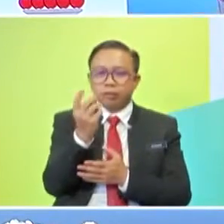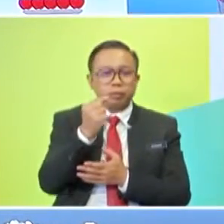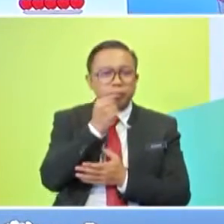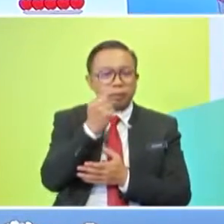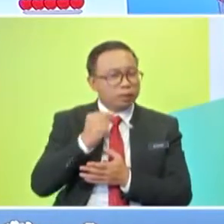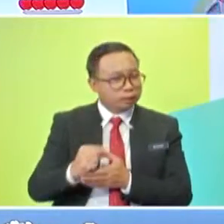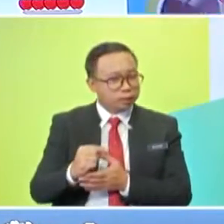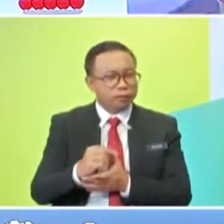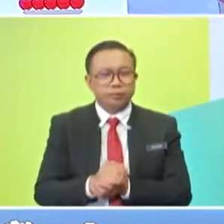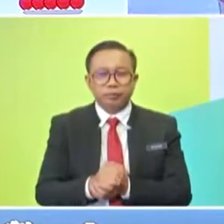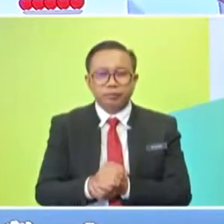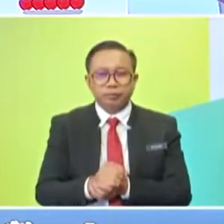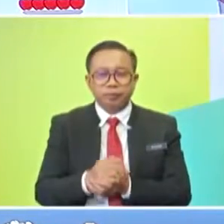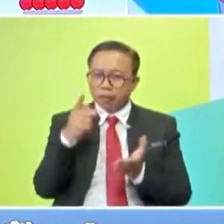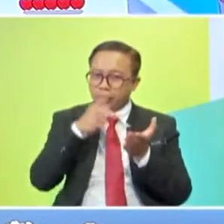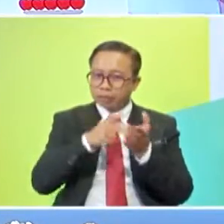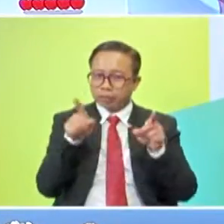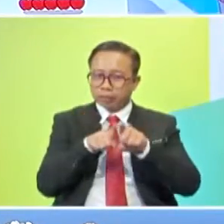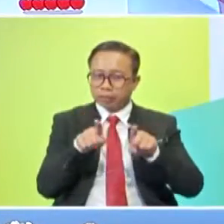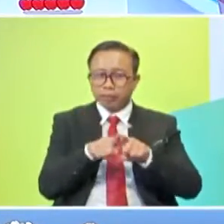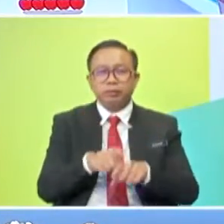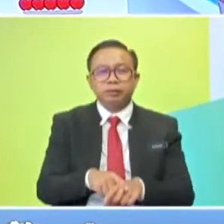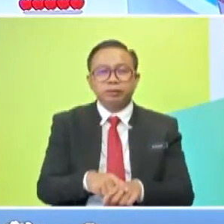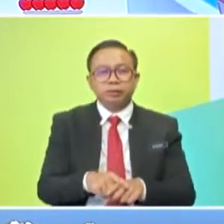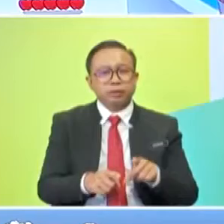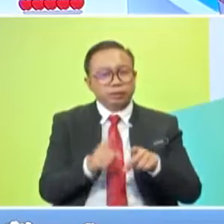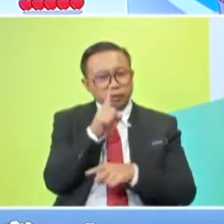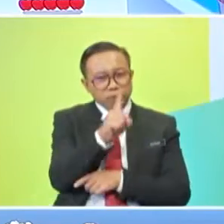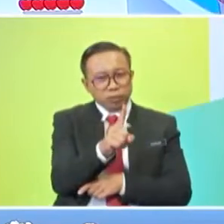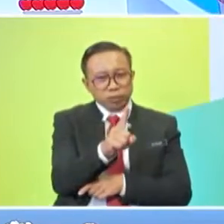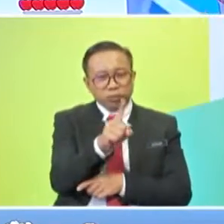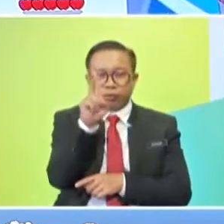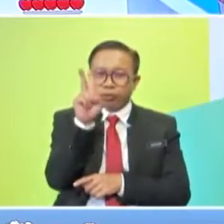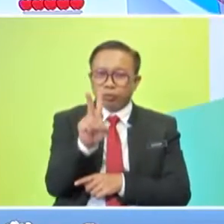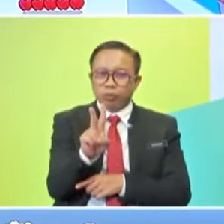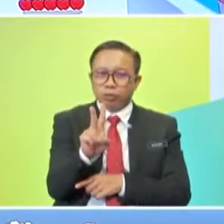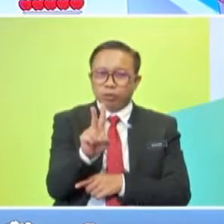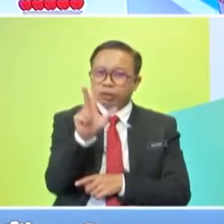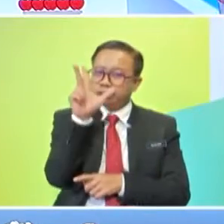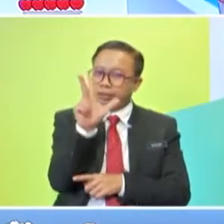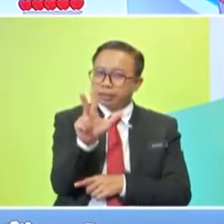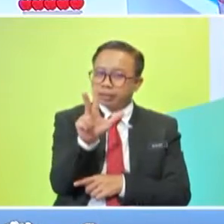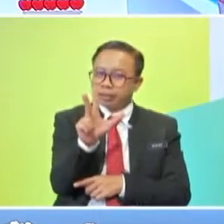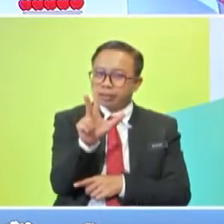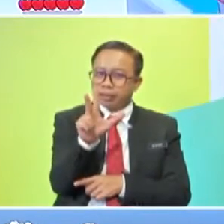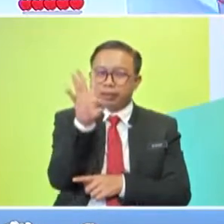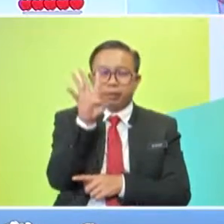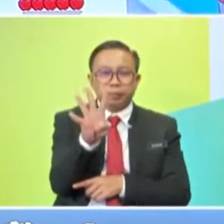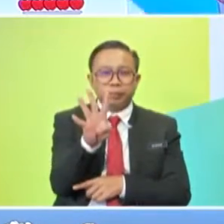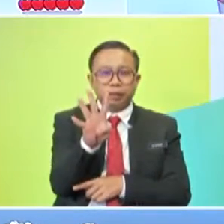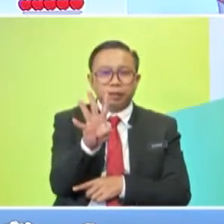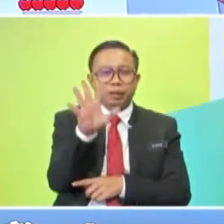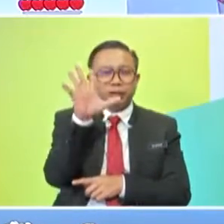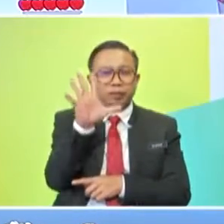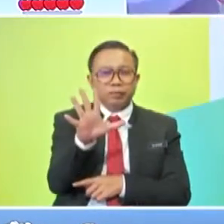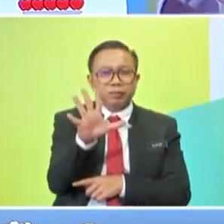betul kita sama-sama ada satu ada dua ada tiga empat